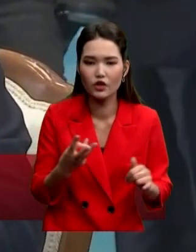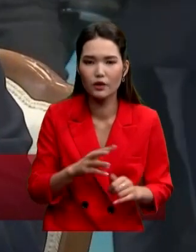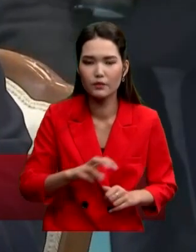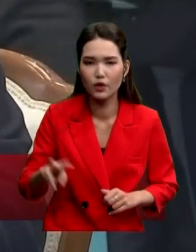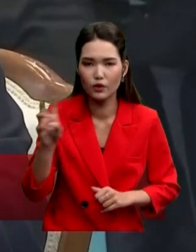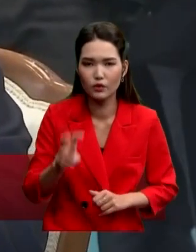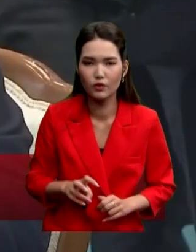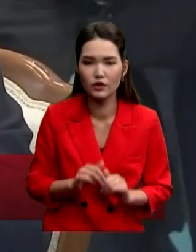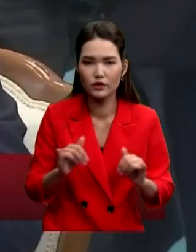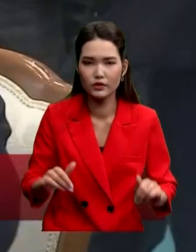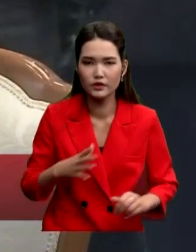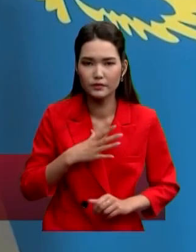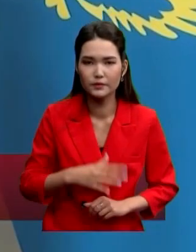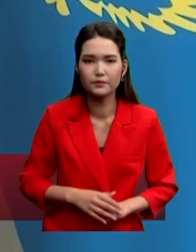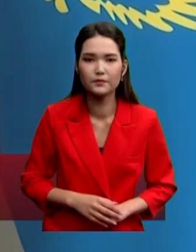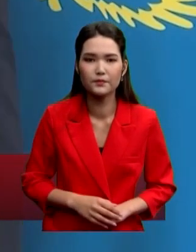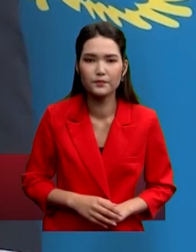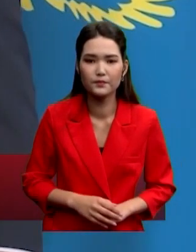жетті.